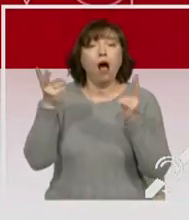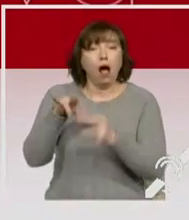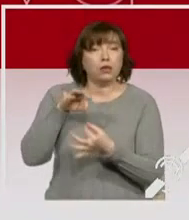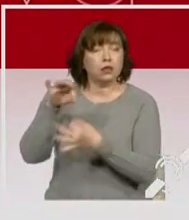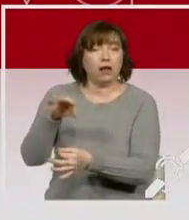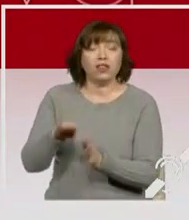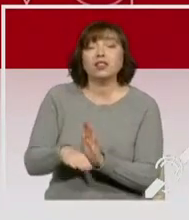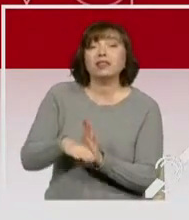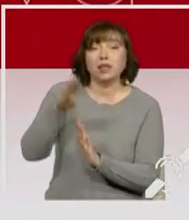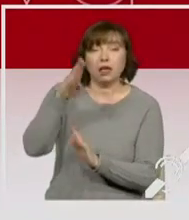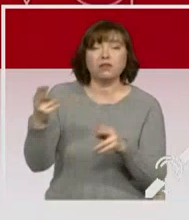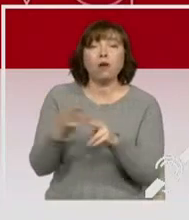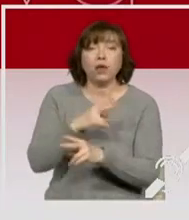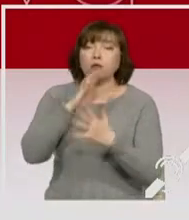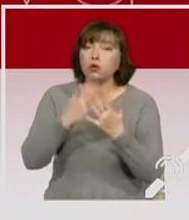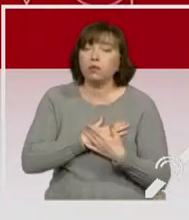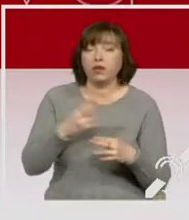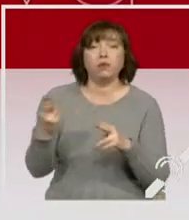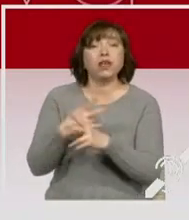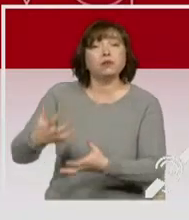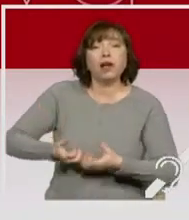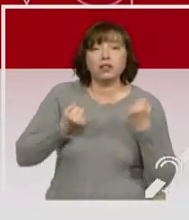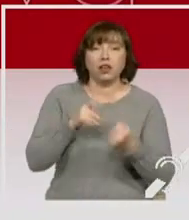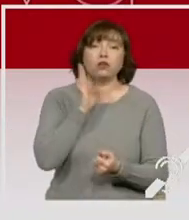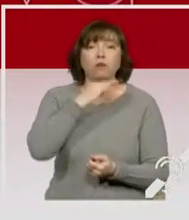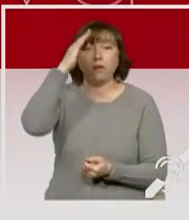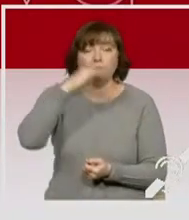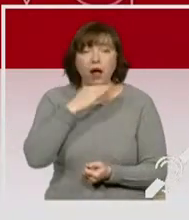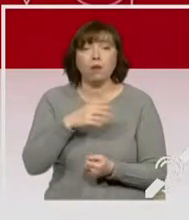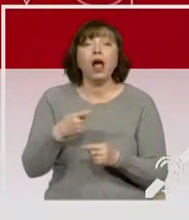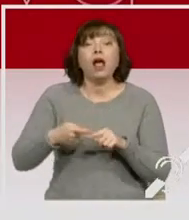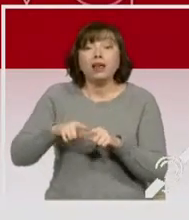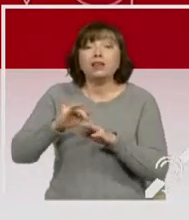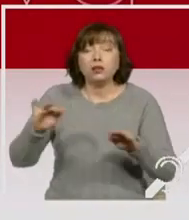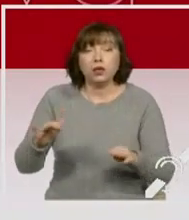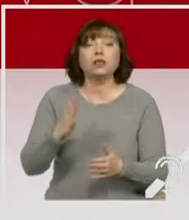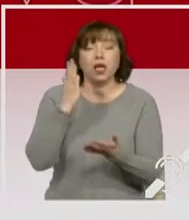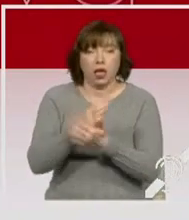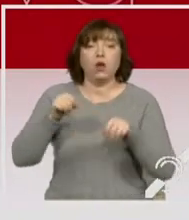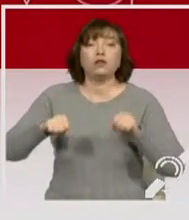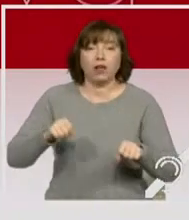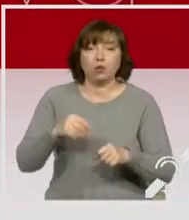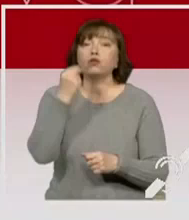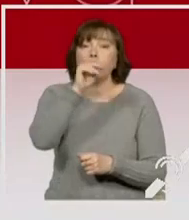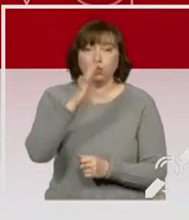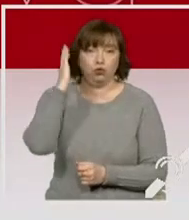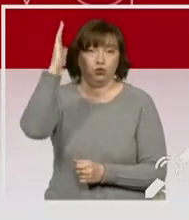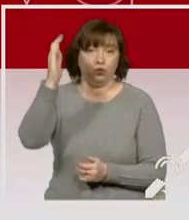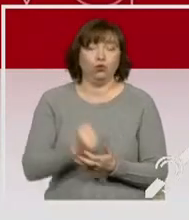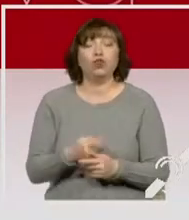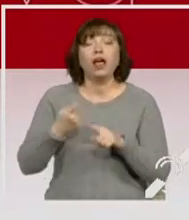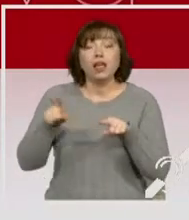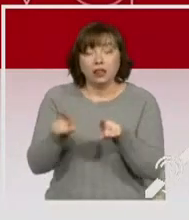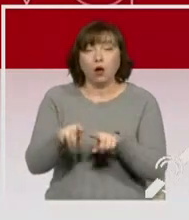de la o vârstă fragedă, fără dragoste sau sprijin din partea părinților, aceștia au însă o șansă la un viitor mai bun.